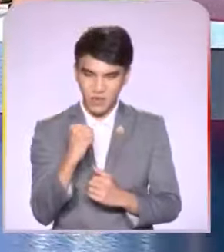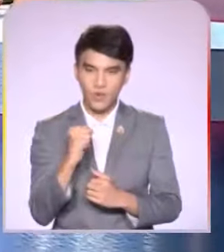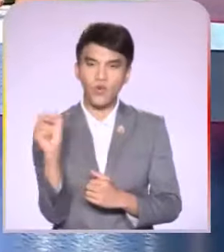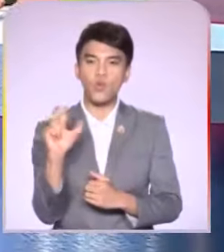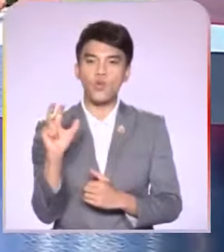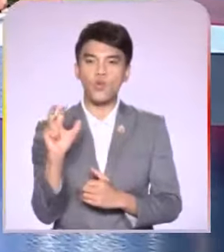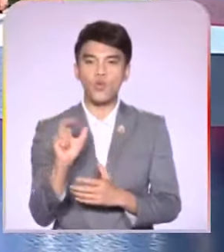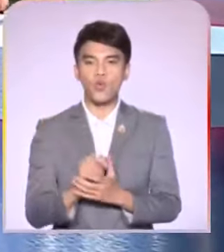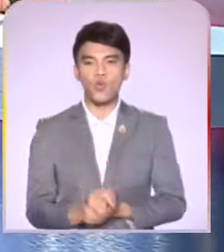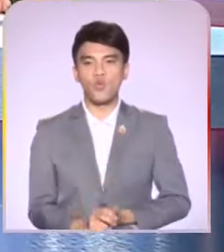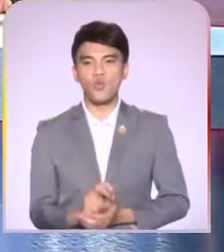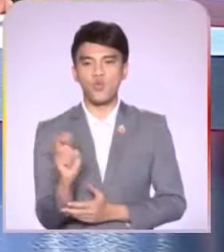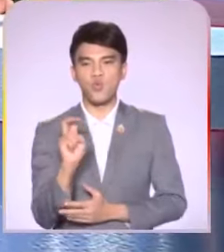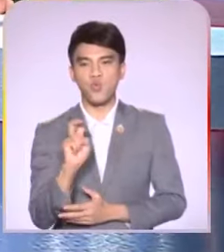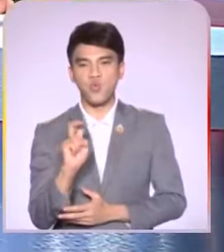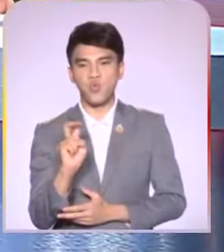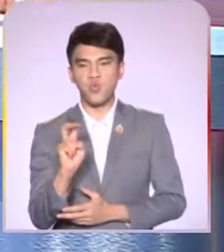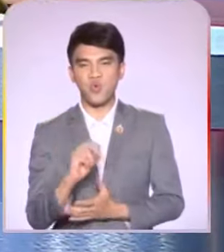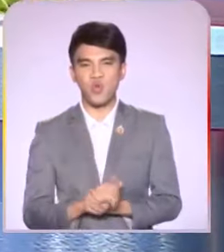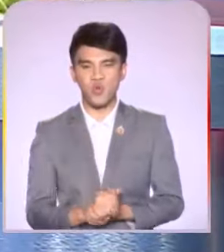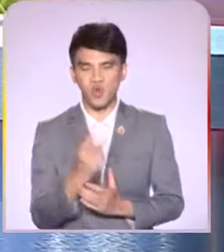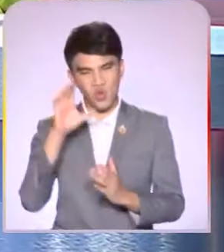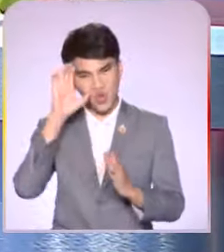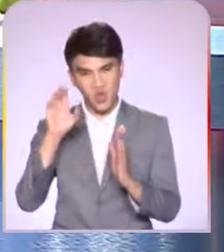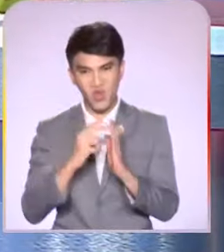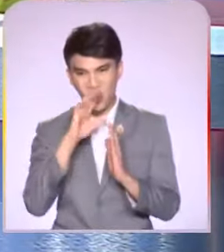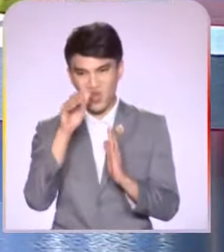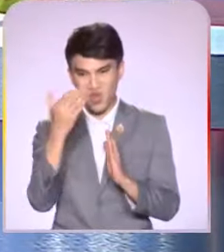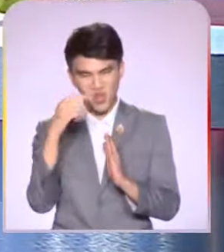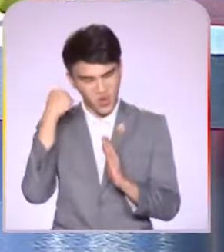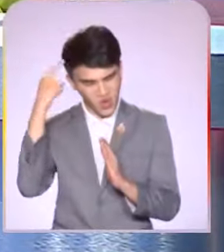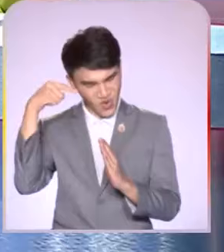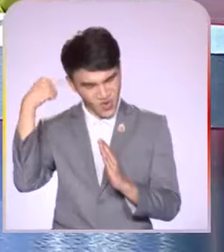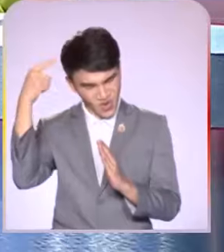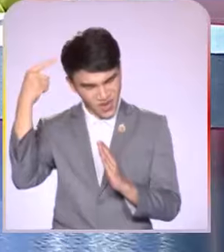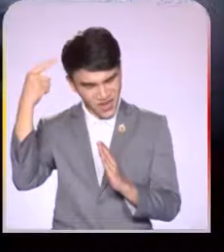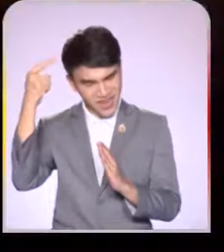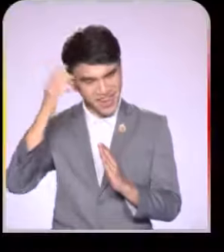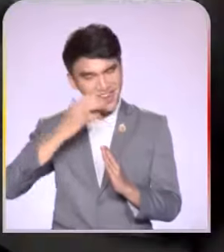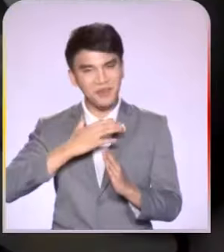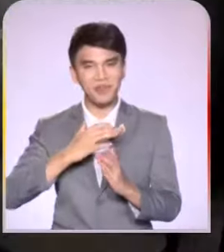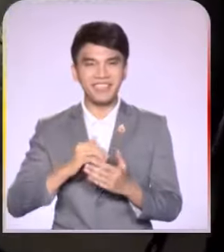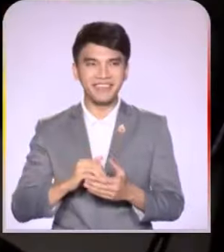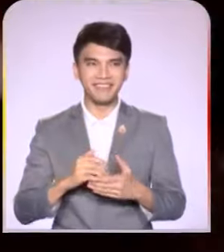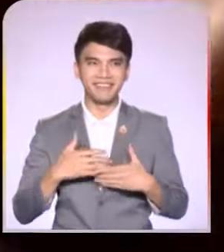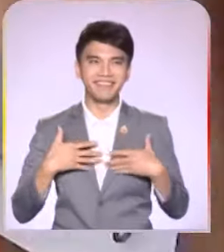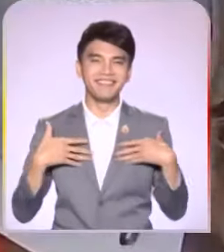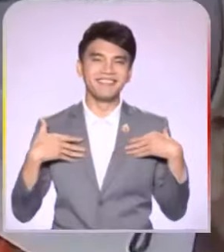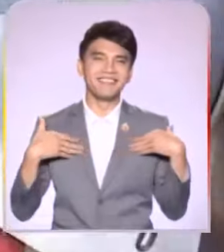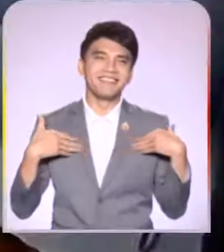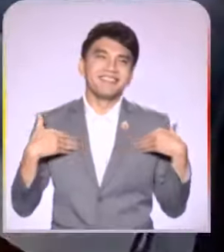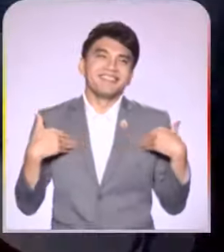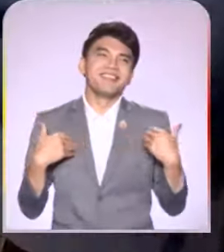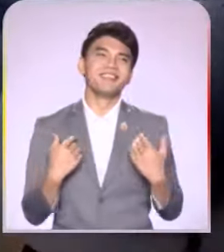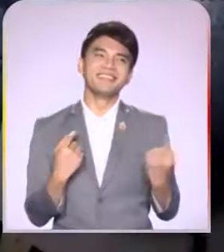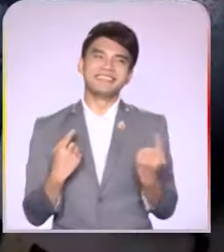งู โอ้โหอยากให้คุณผู้ชมดูภาพก่อน คือถ้าเป็นในฝันนะถ้าเป็นในฝันคงฟินน่าดูเลยเนาะยิ่งแบบคน